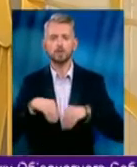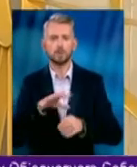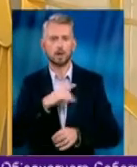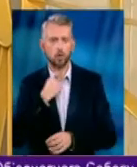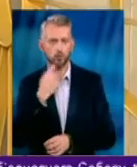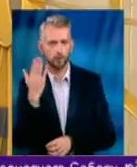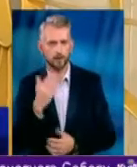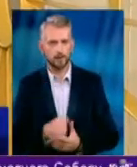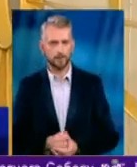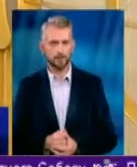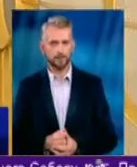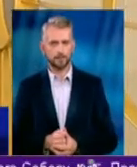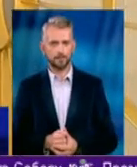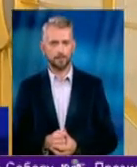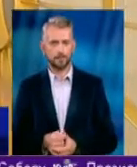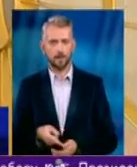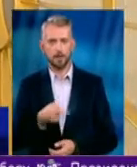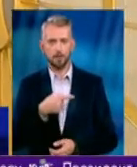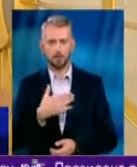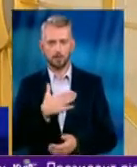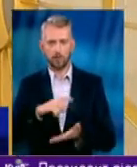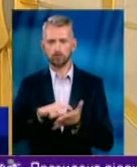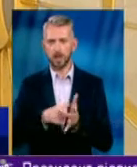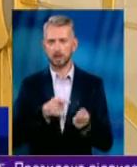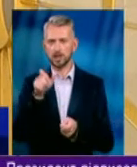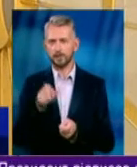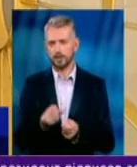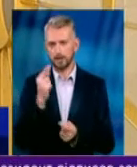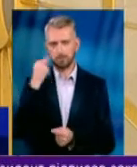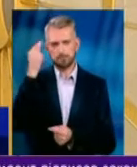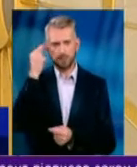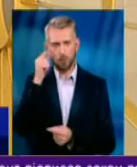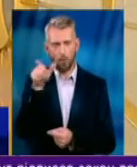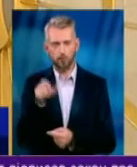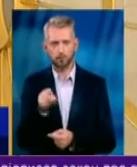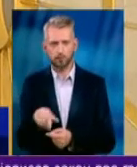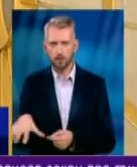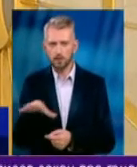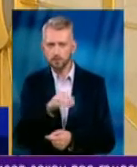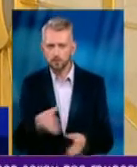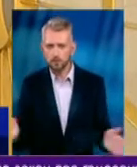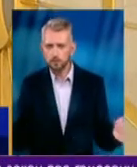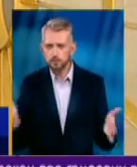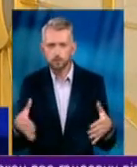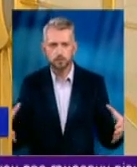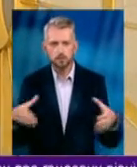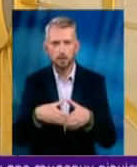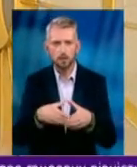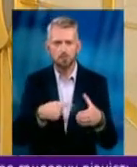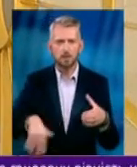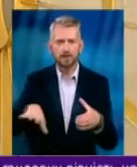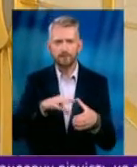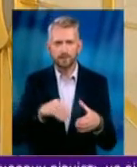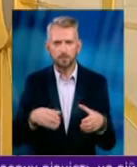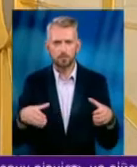голосувала. У нас класний керівник-психолог, вона нас всіх згуртувала, ми всі разом, всім